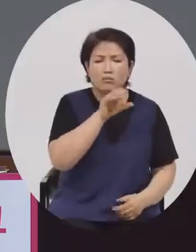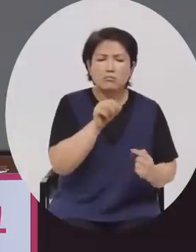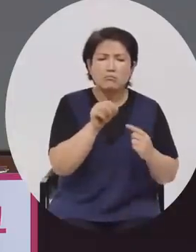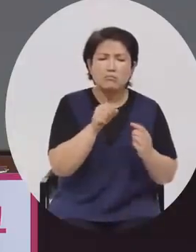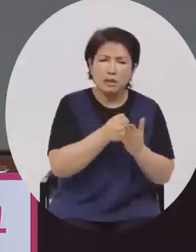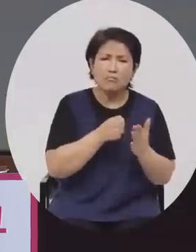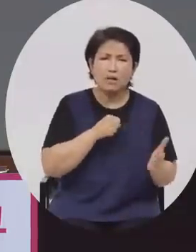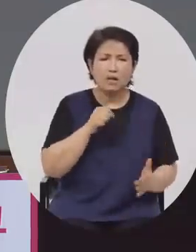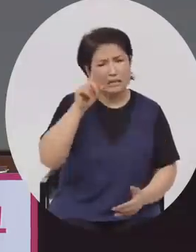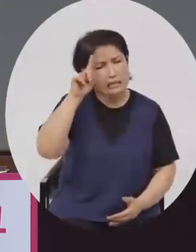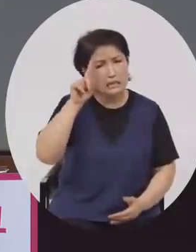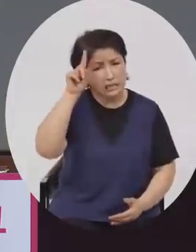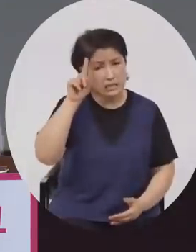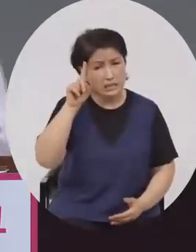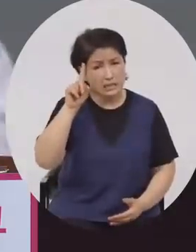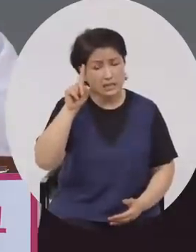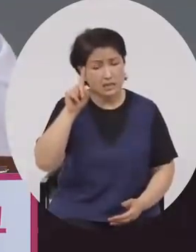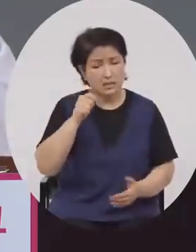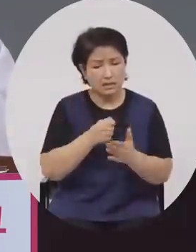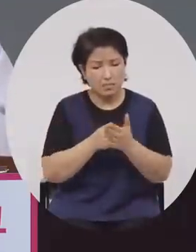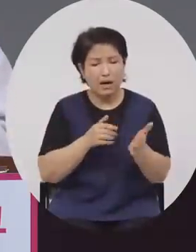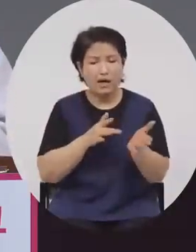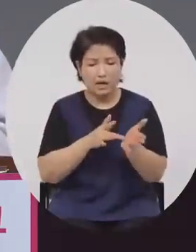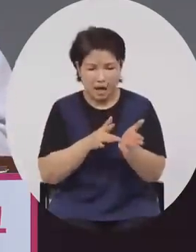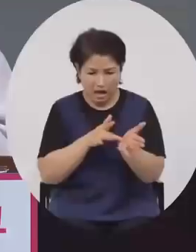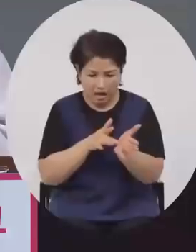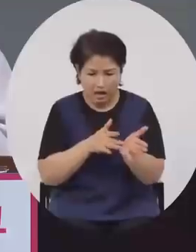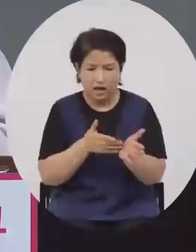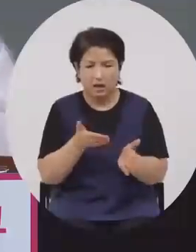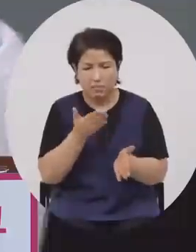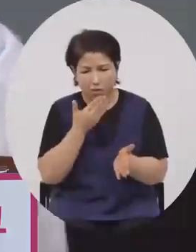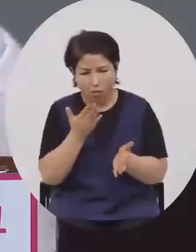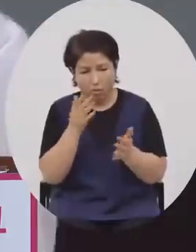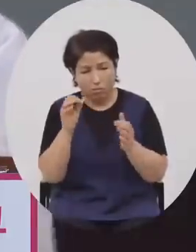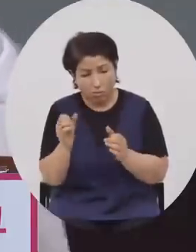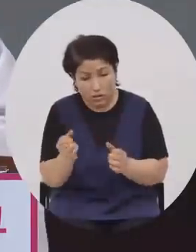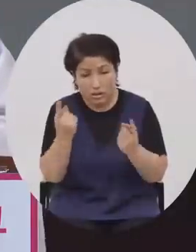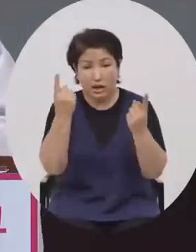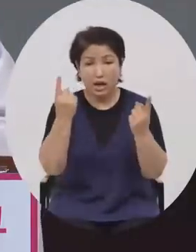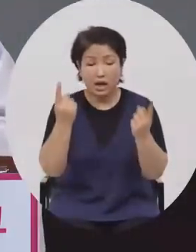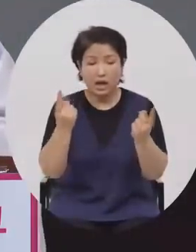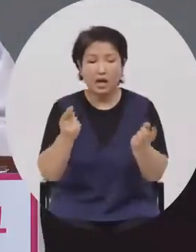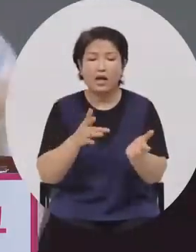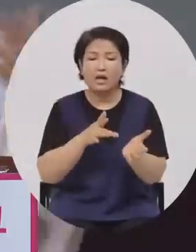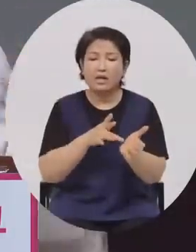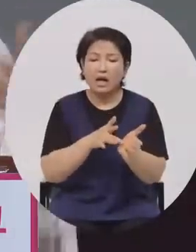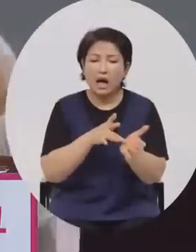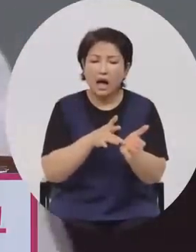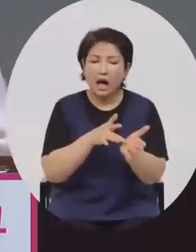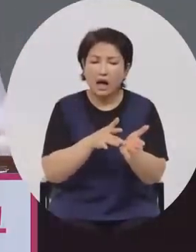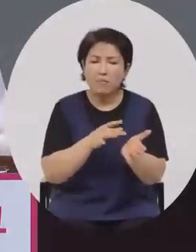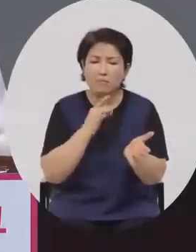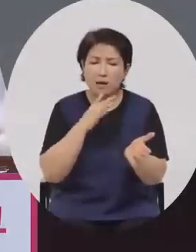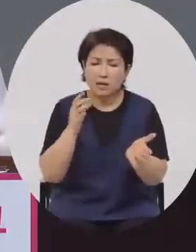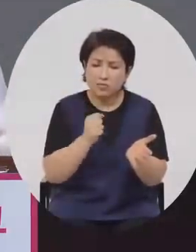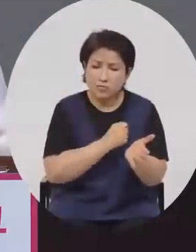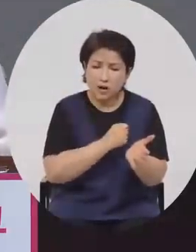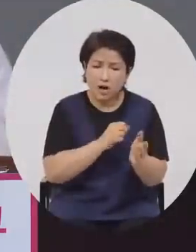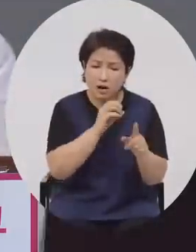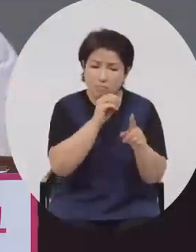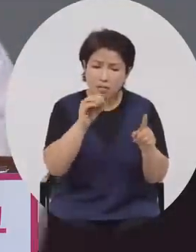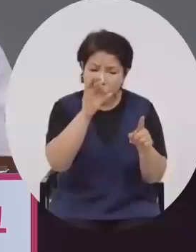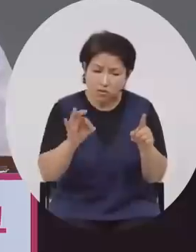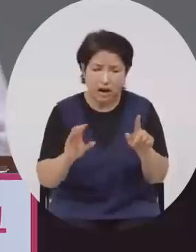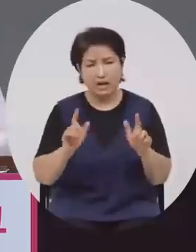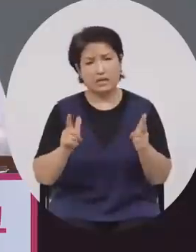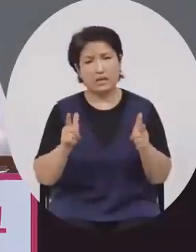받아. 그래서 약을 먹으면서 그다음에 두 번째는 그 약만 먹고 저절로 낫는 건 없어. 정신질환은